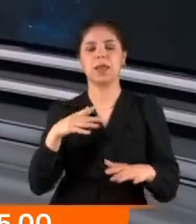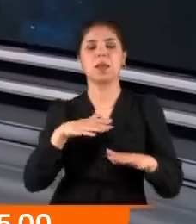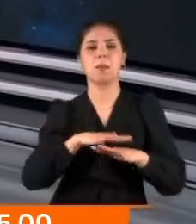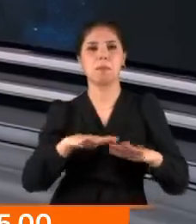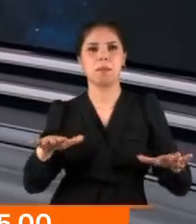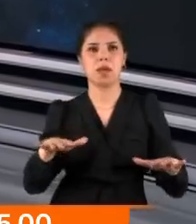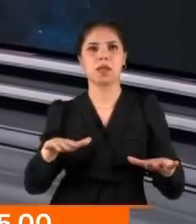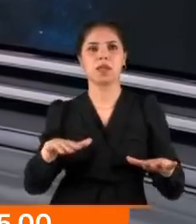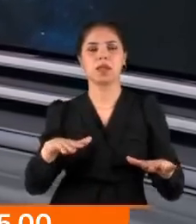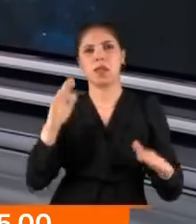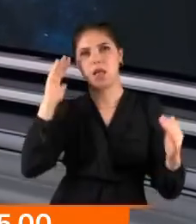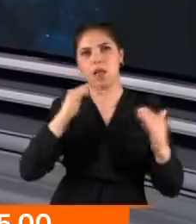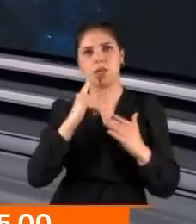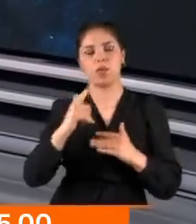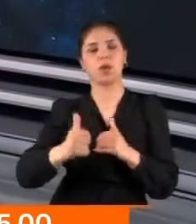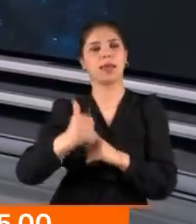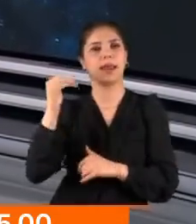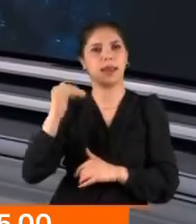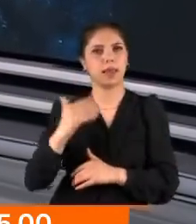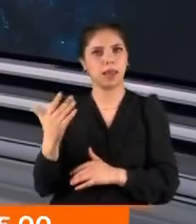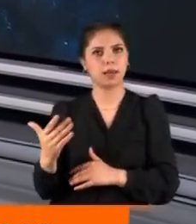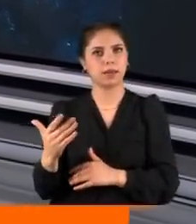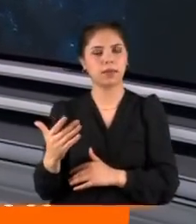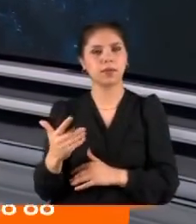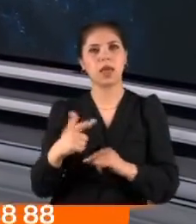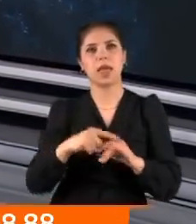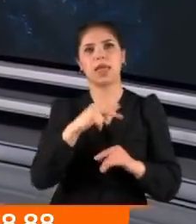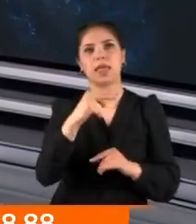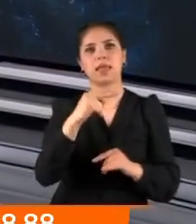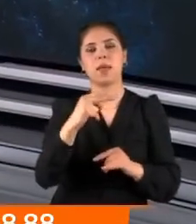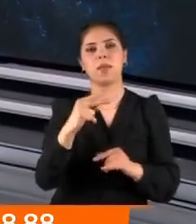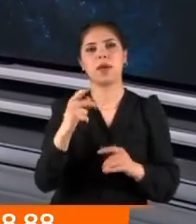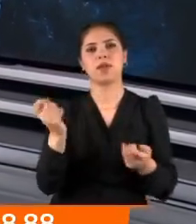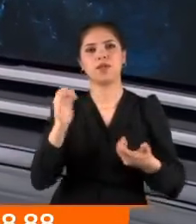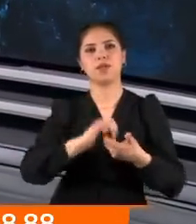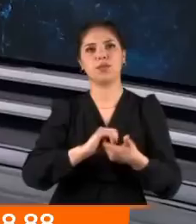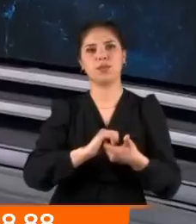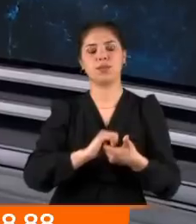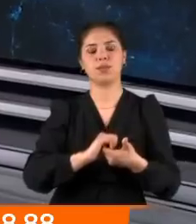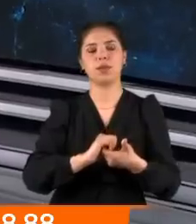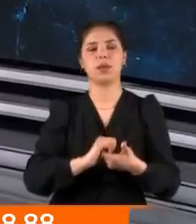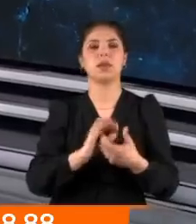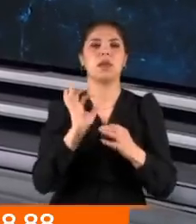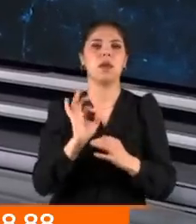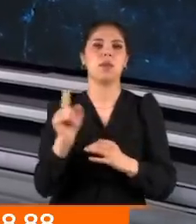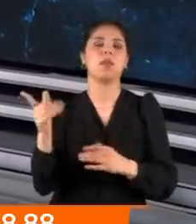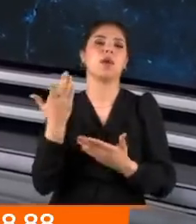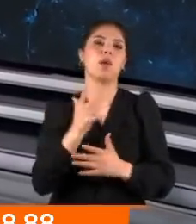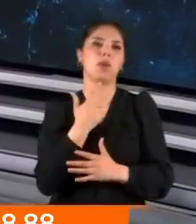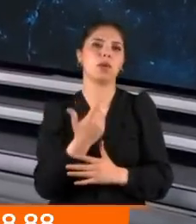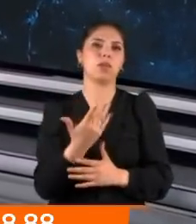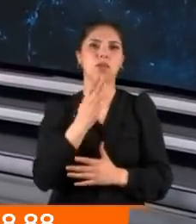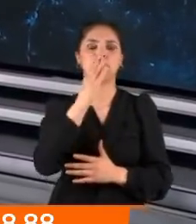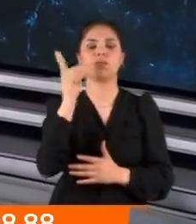masaya, devirdiği masaya pazarlık sonucu geri dönmesi ve HDP ile örtülü işbirliği, kendileri çünkü hep reddettiler bunu, nedeniyle